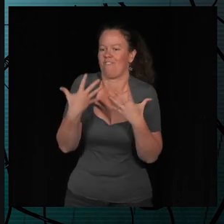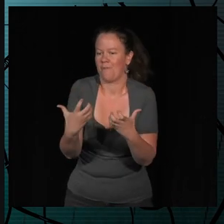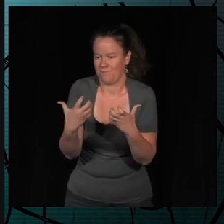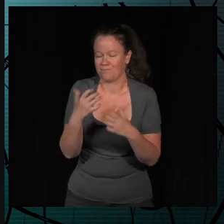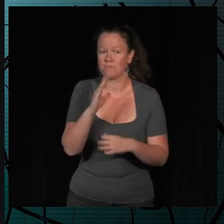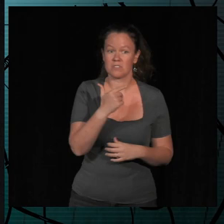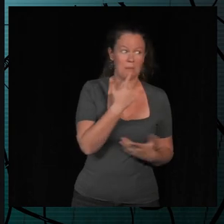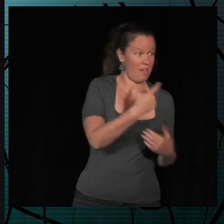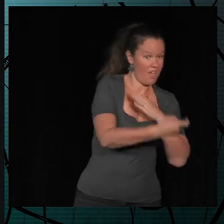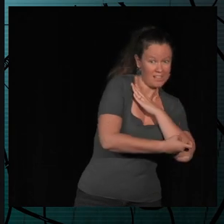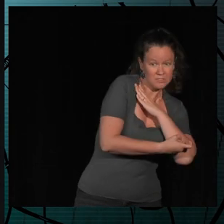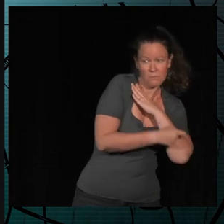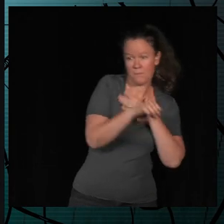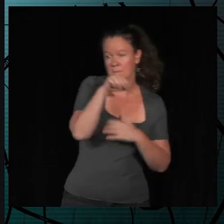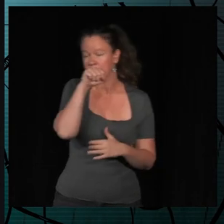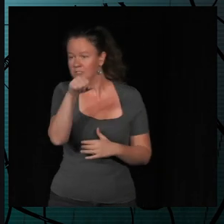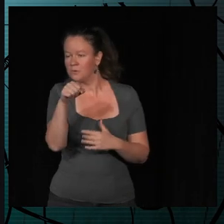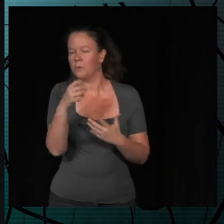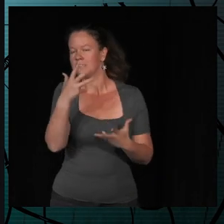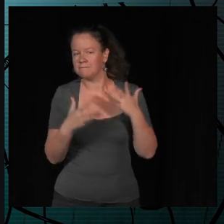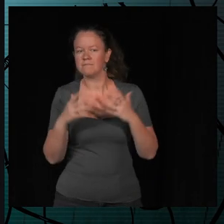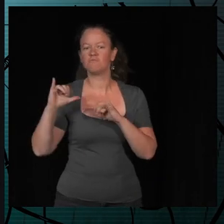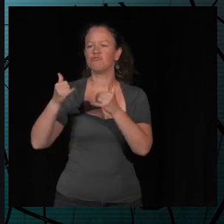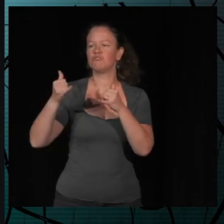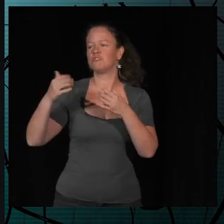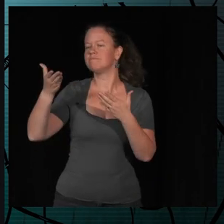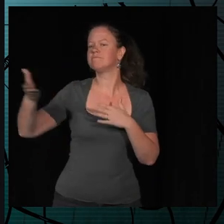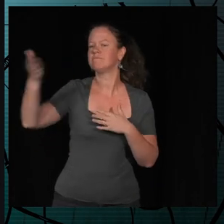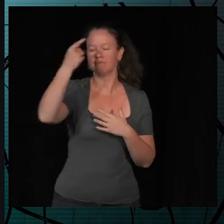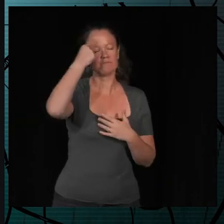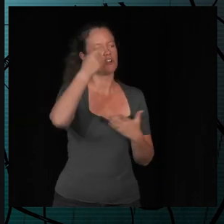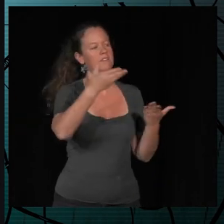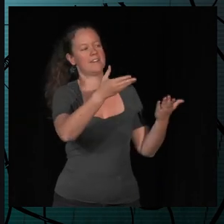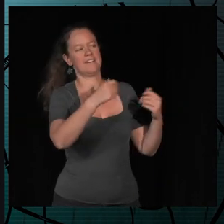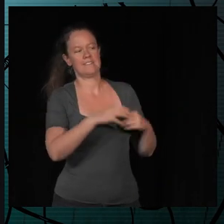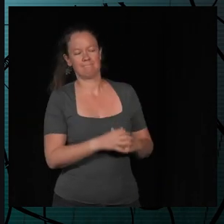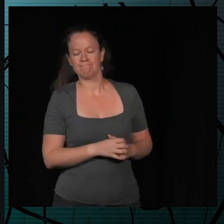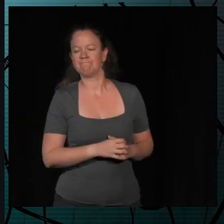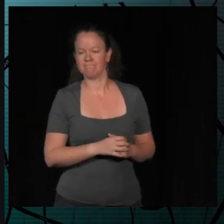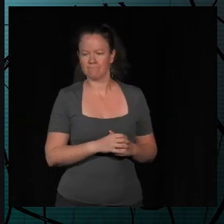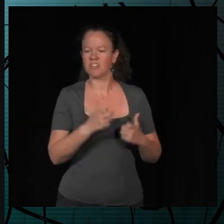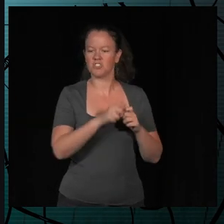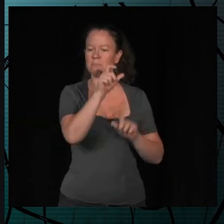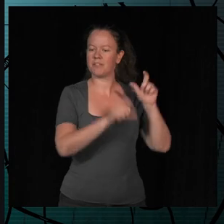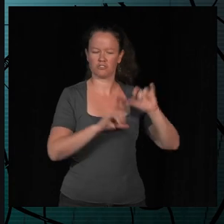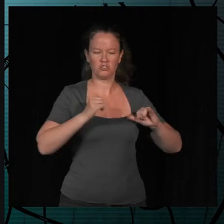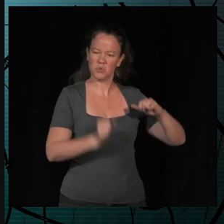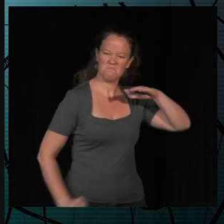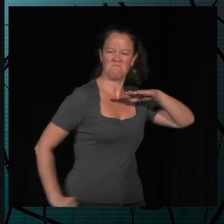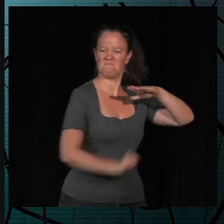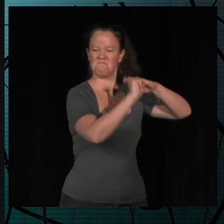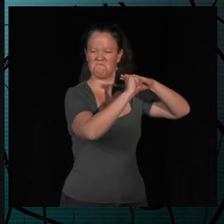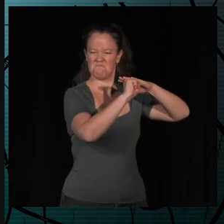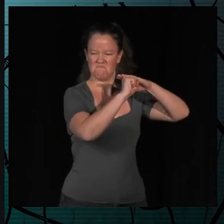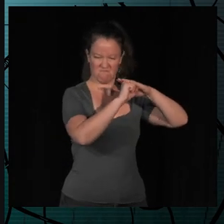passion c'est que il y a une image du jeu vidéo qui est beaucoup plus négatif en terme de hardcore gamer que hardcore gamer au jeu